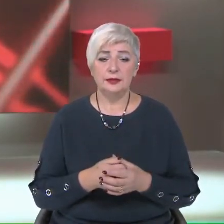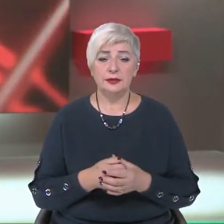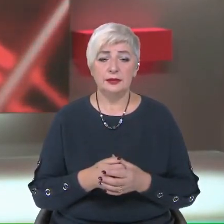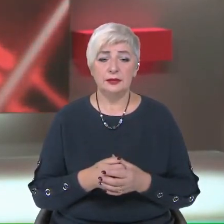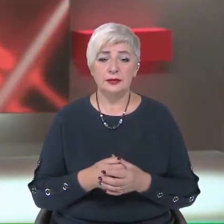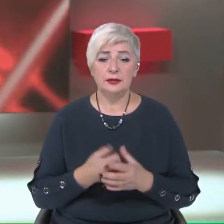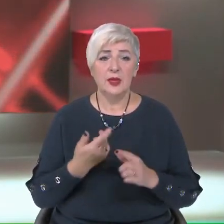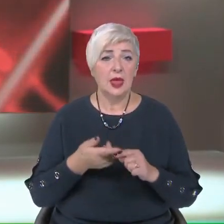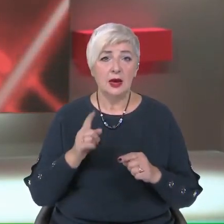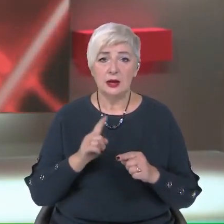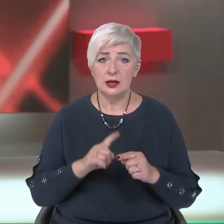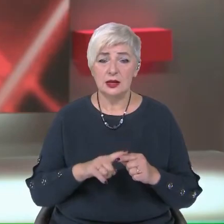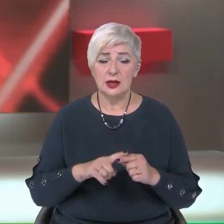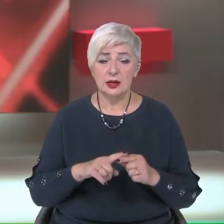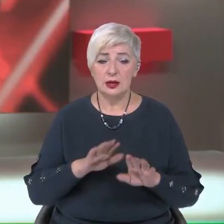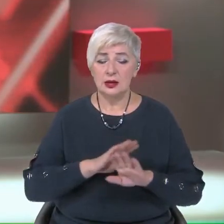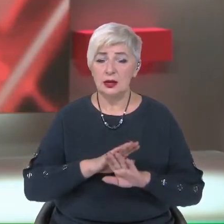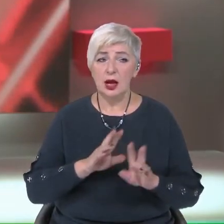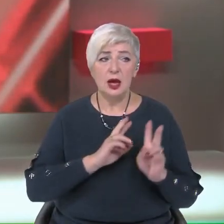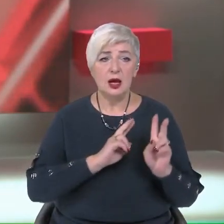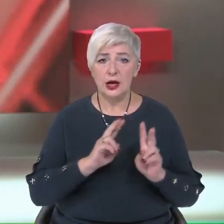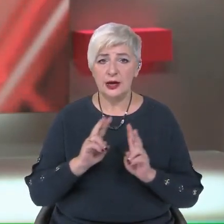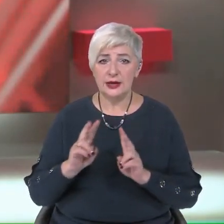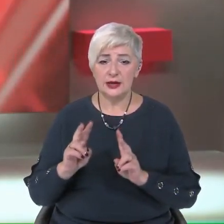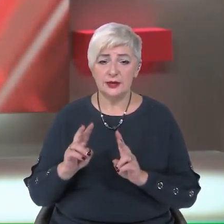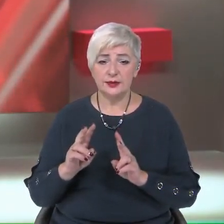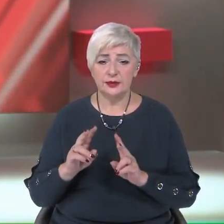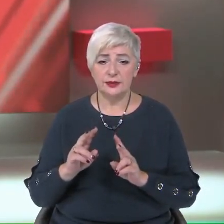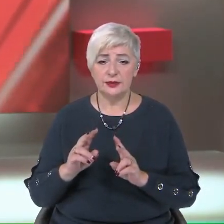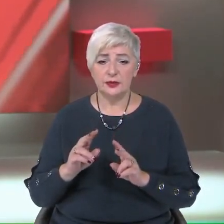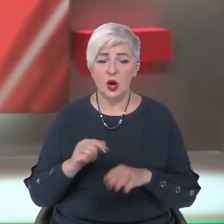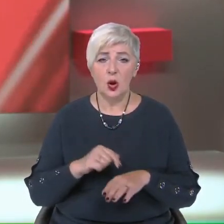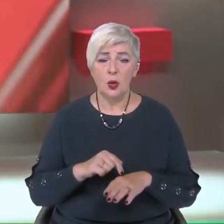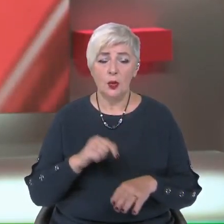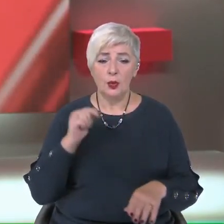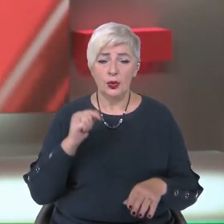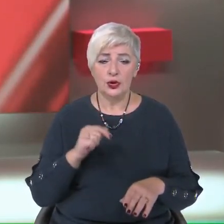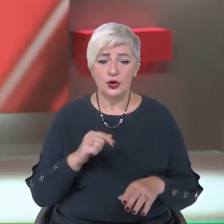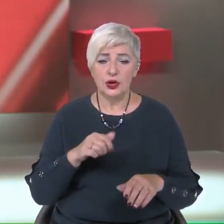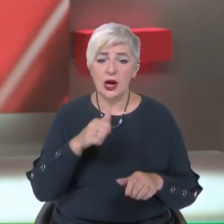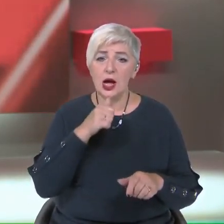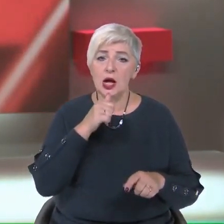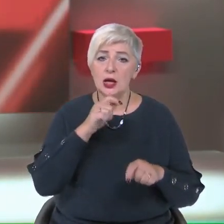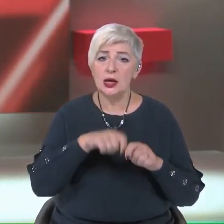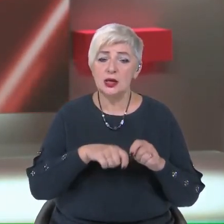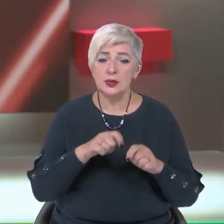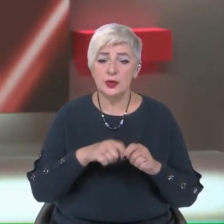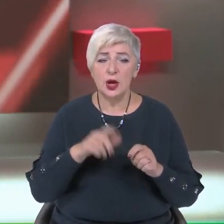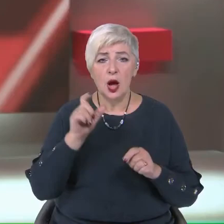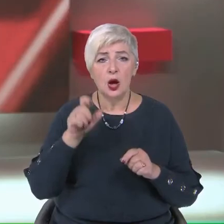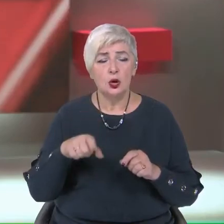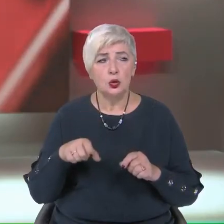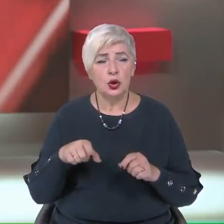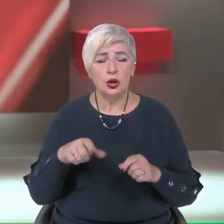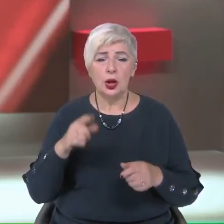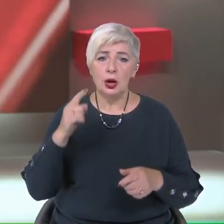Це не якесь, от знаєте, почуття іспиту, що людина чекає,